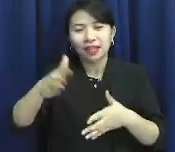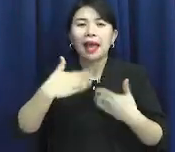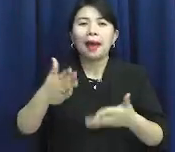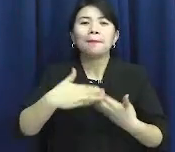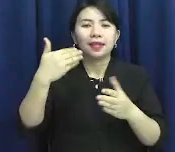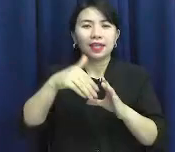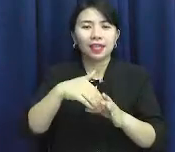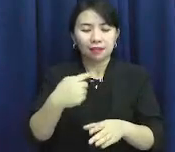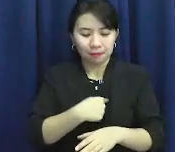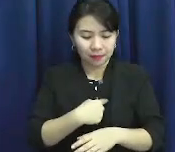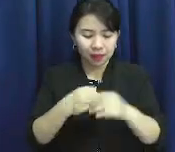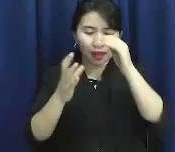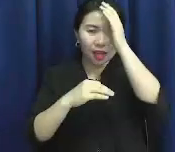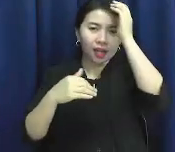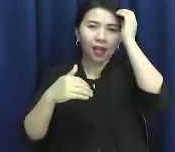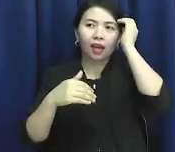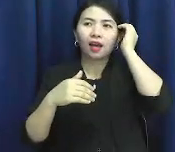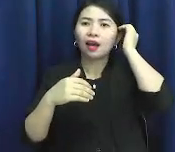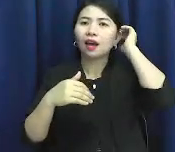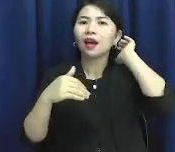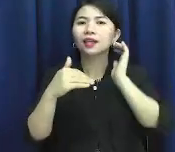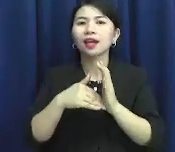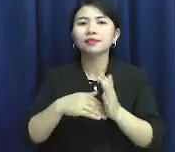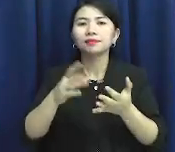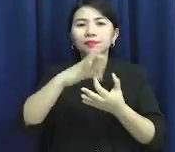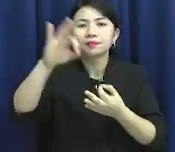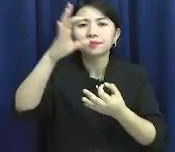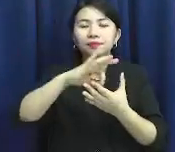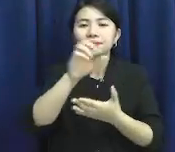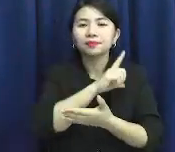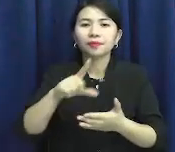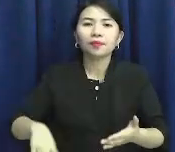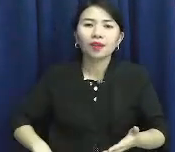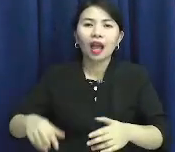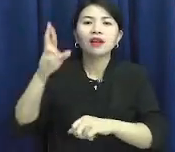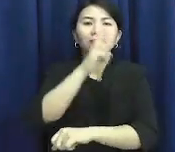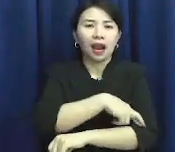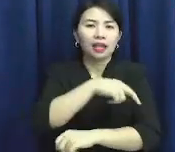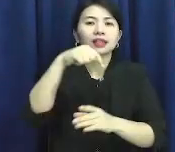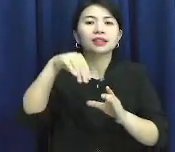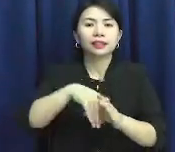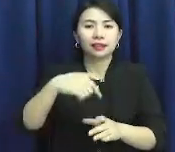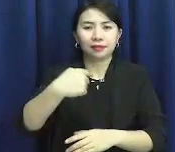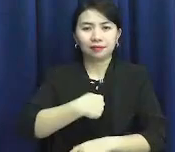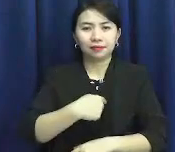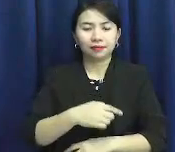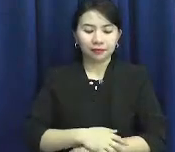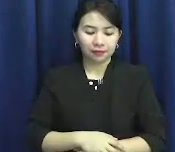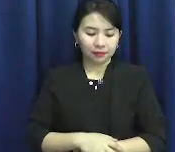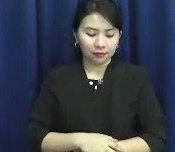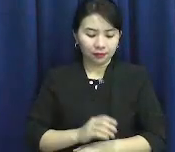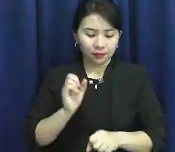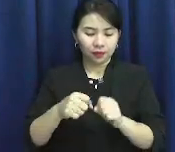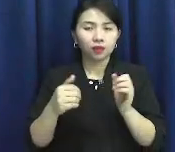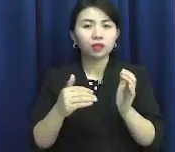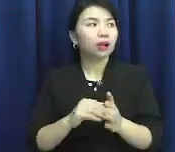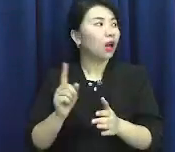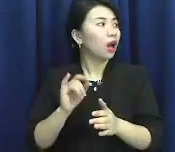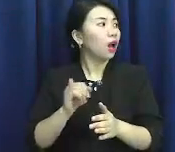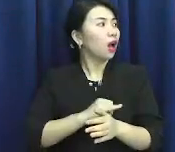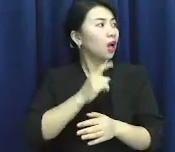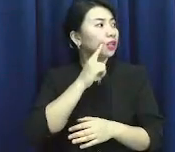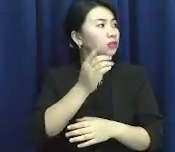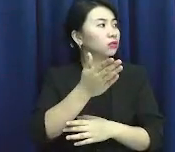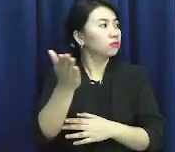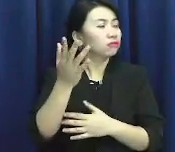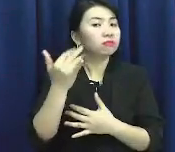The Spirit of the Lord rests upon you. Yan ang pinag-uusapan natin dito, mga kapatid. Kaya nga sabi ko sa inyo, young people, eto pa